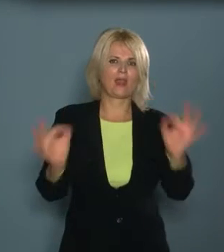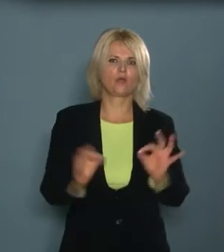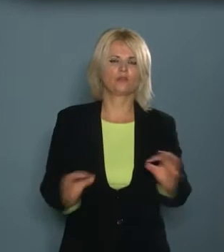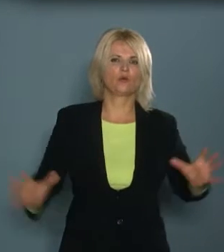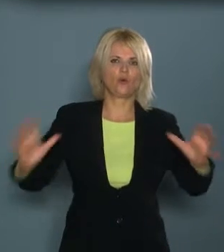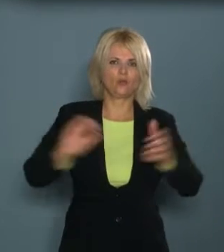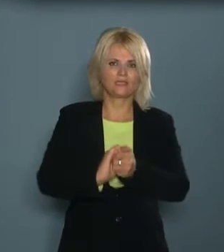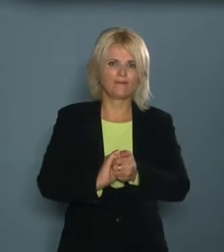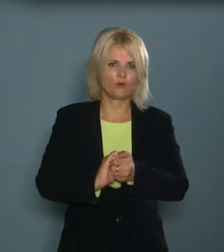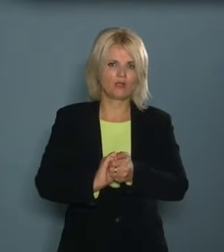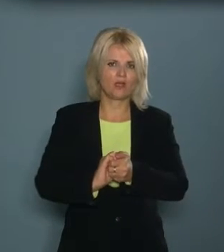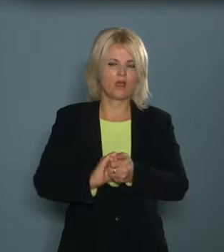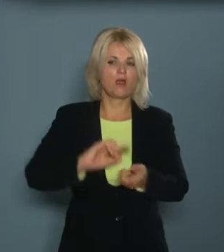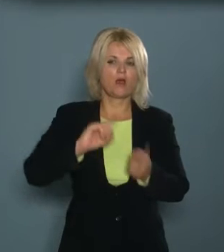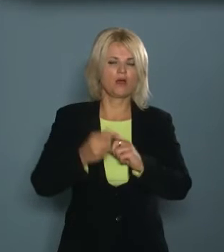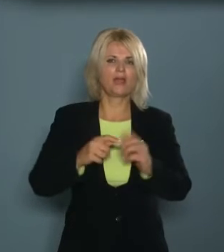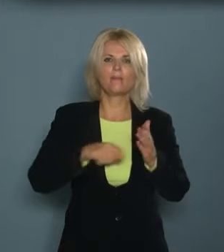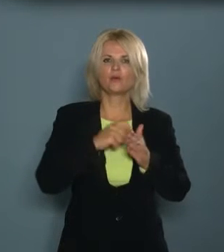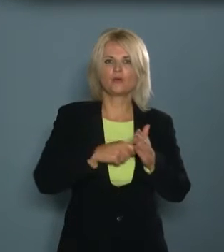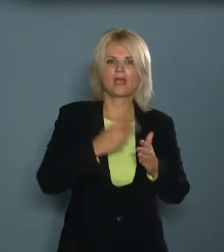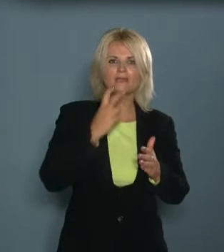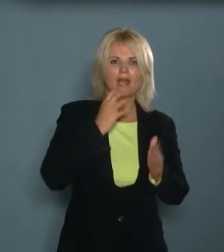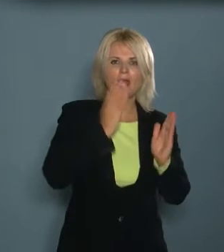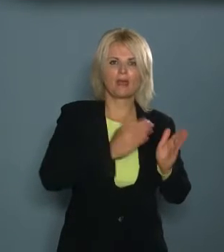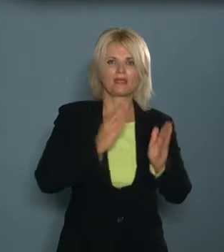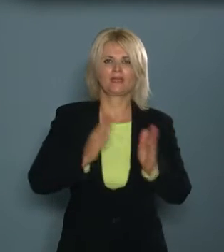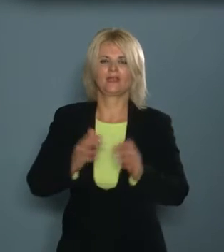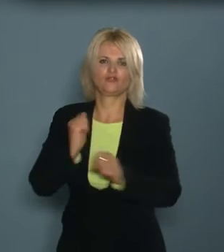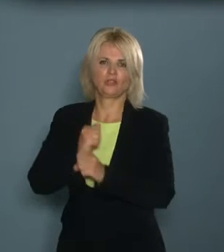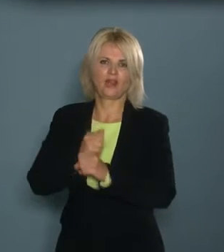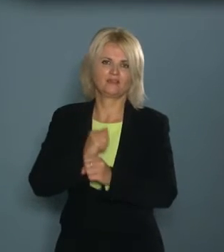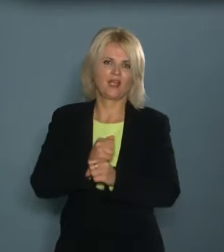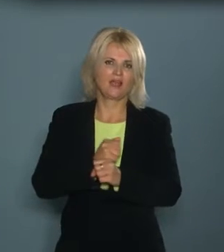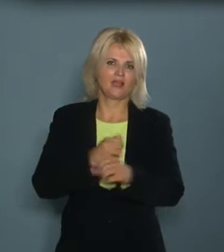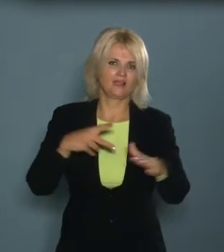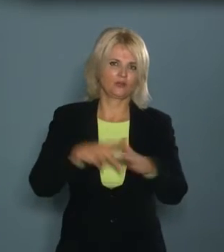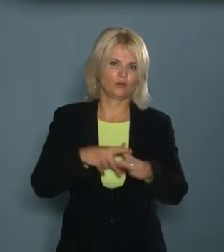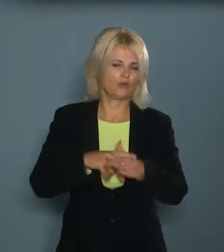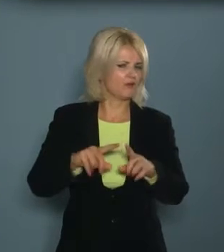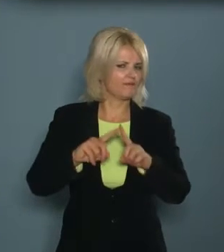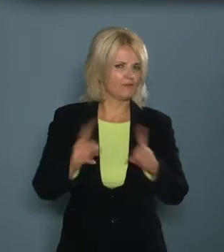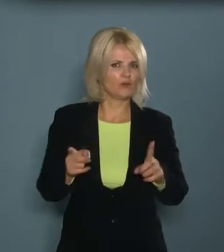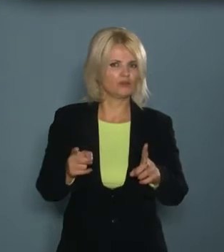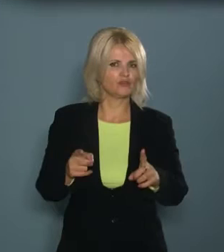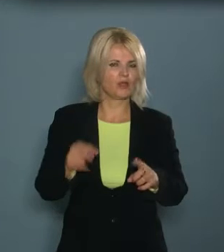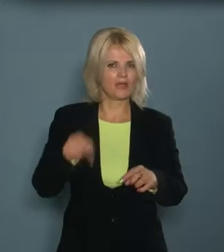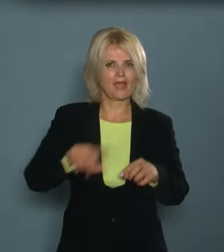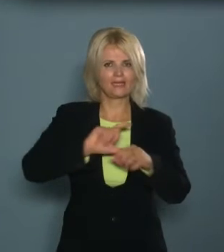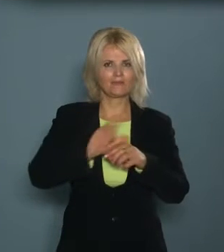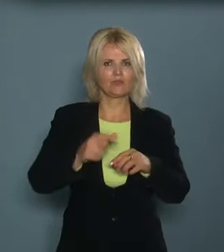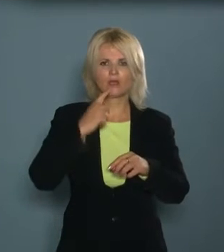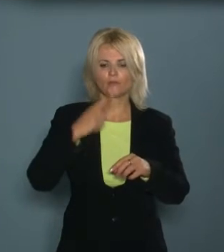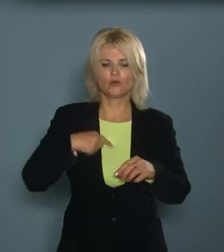összefogja, hanem projektelemenként csinálták a dolgokat. Tehát egy nagyon furcsa volt az egész, és ez miatt mi azt mondtuk, hogy